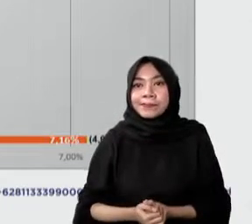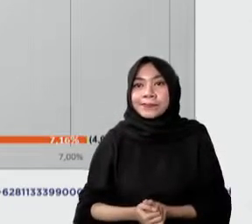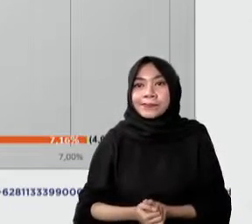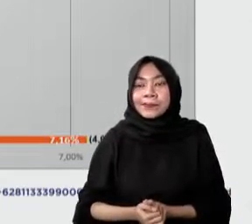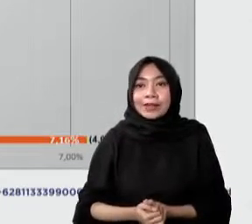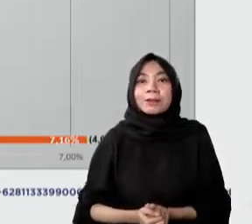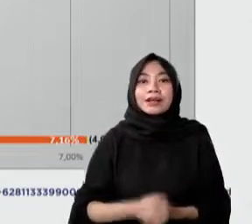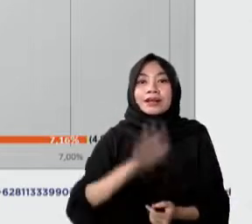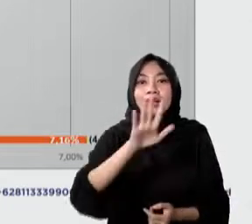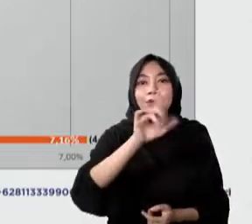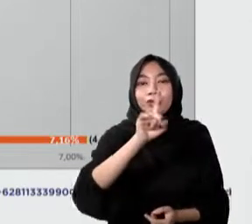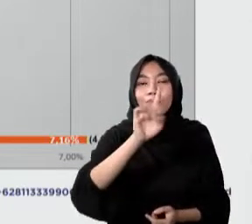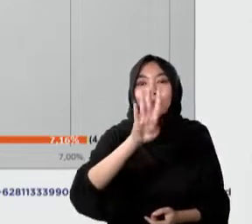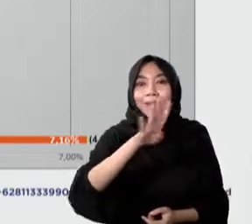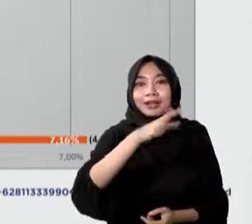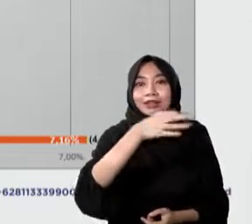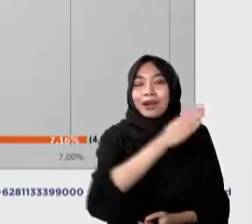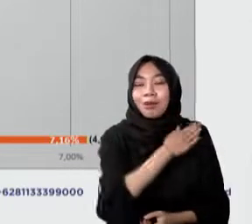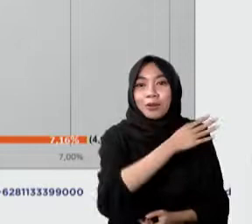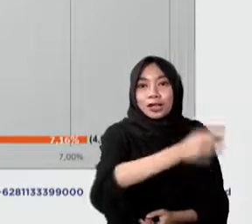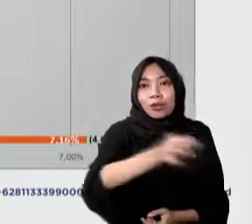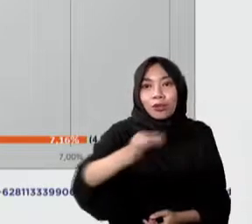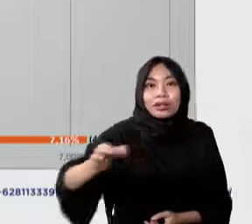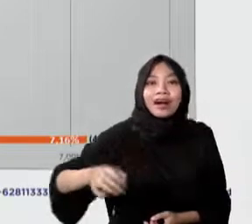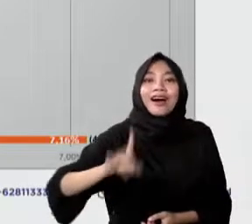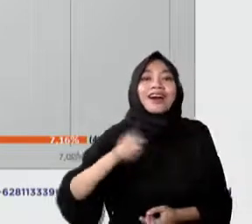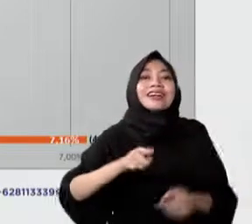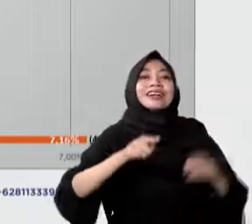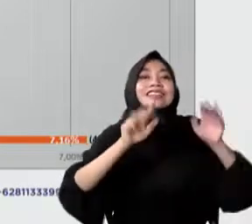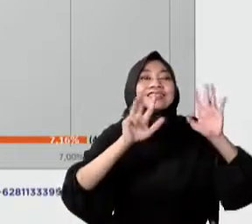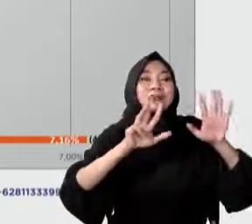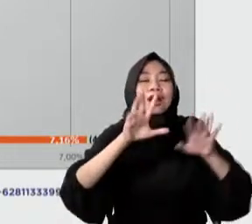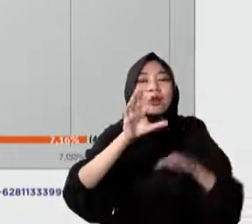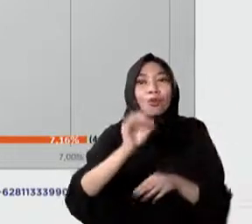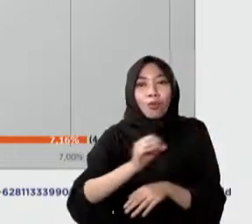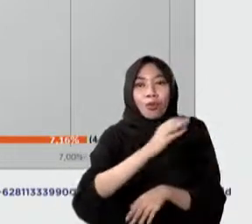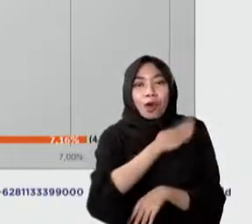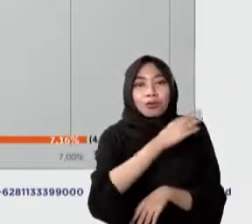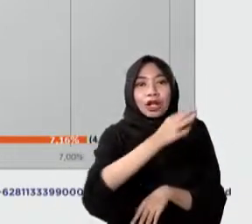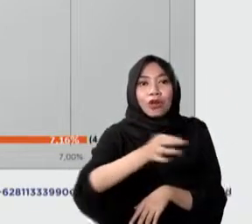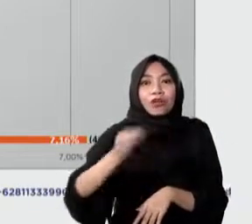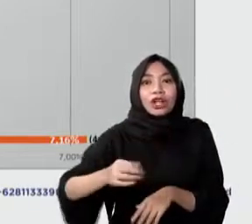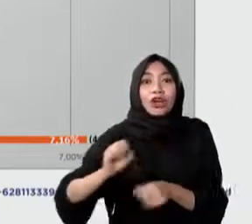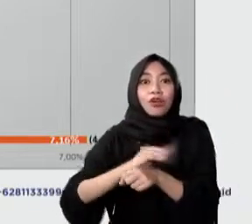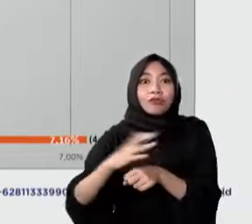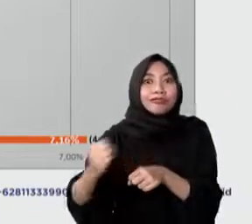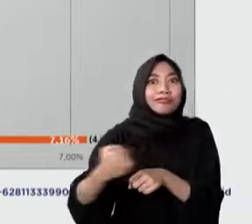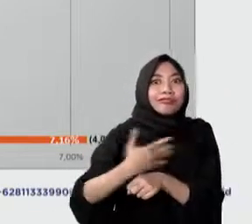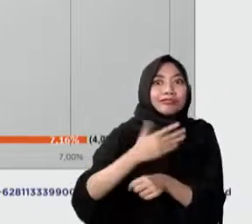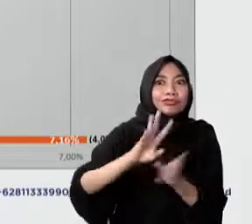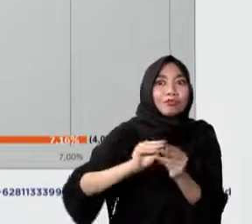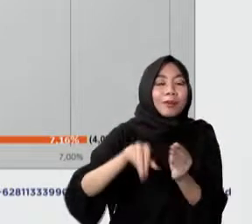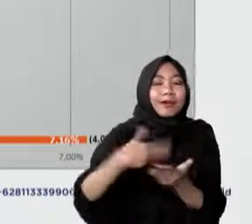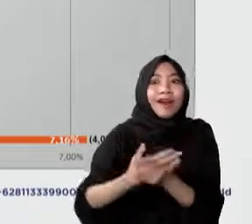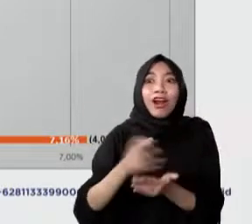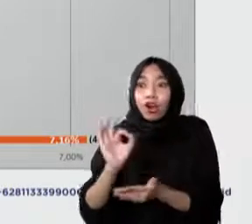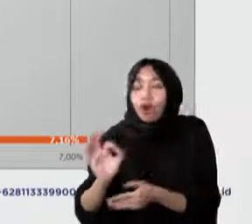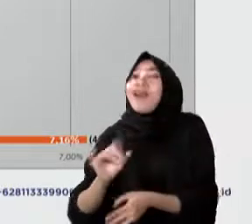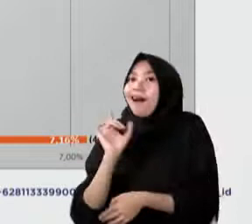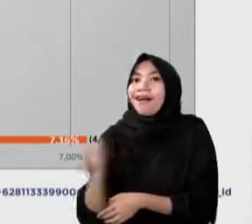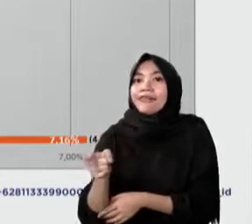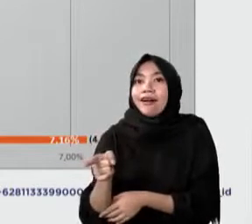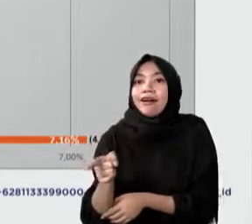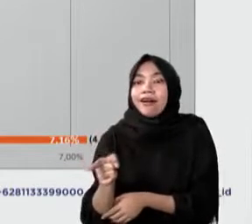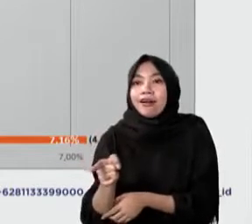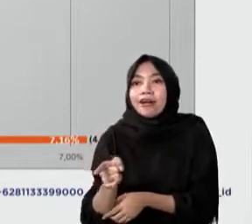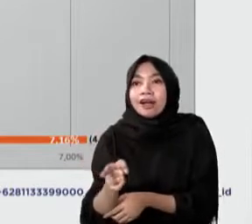514 kabupaten kota, ada 90 kabupaten kota yang tidak ada angka kematian karena COVID-19. Kemudian